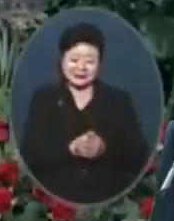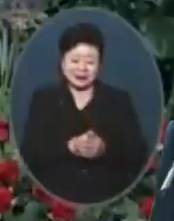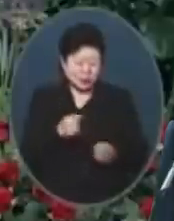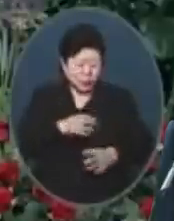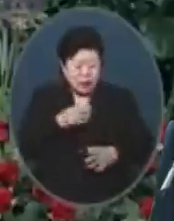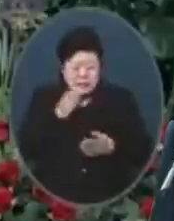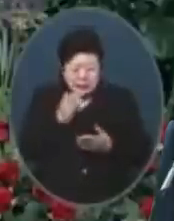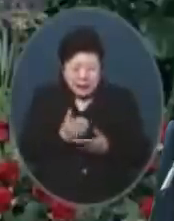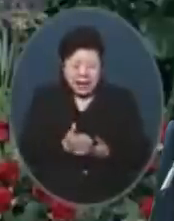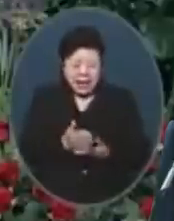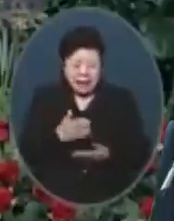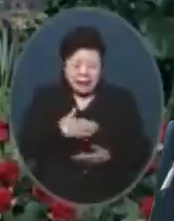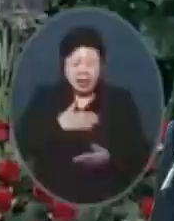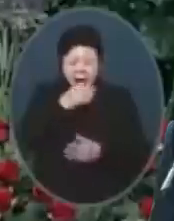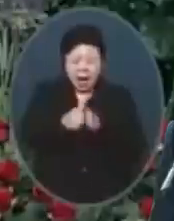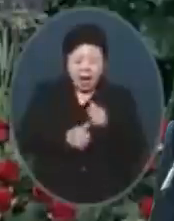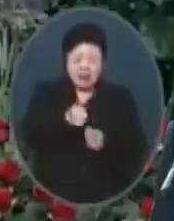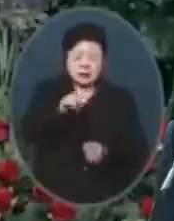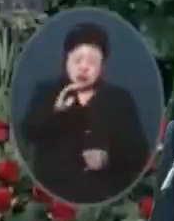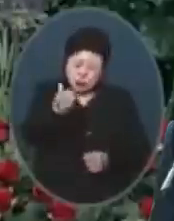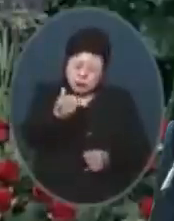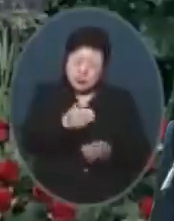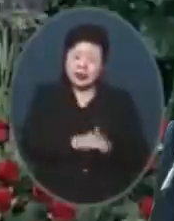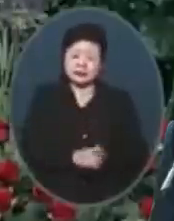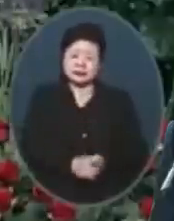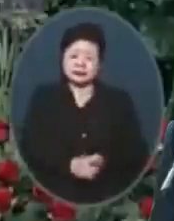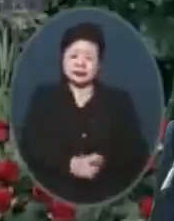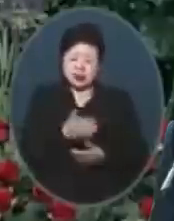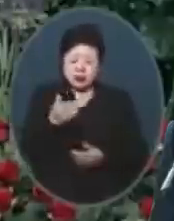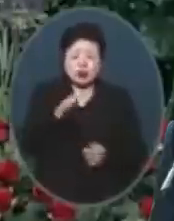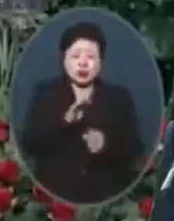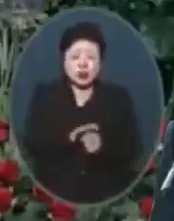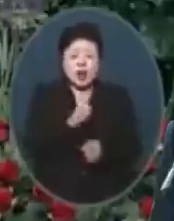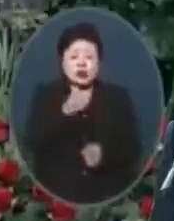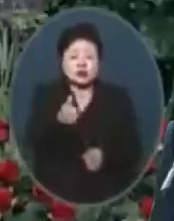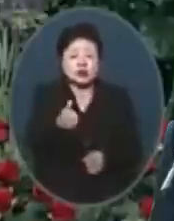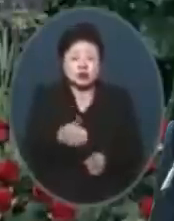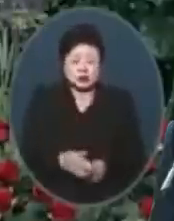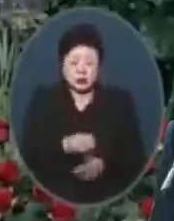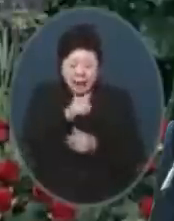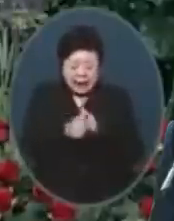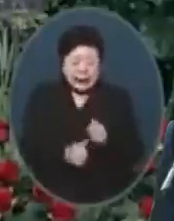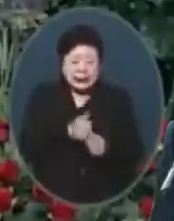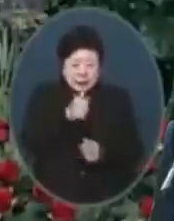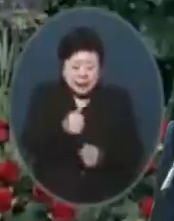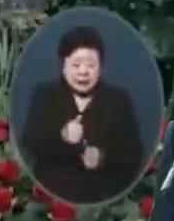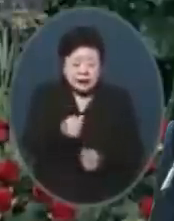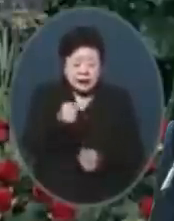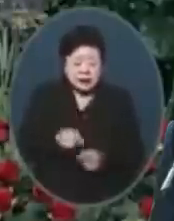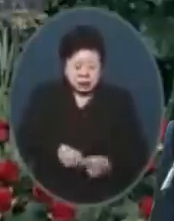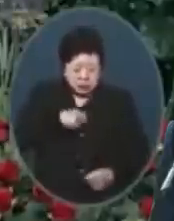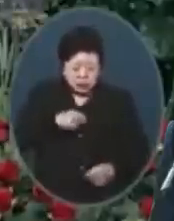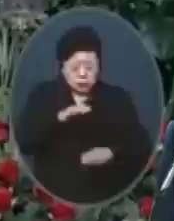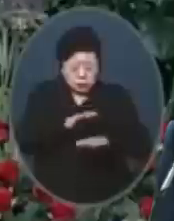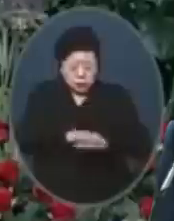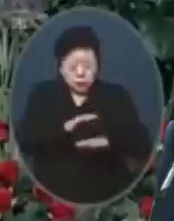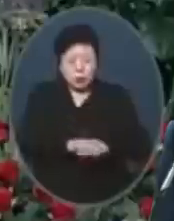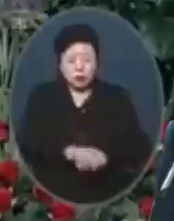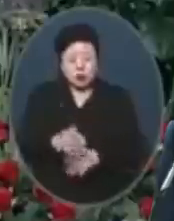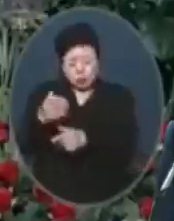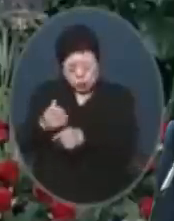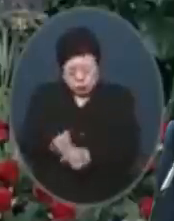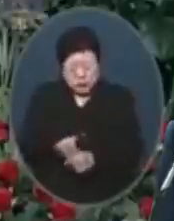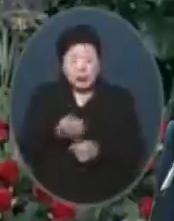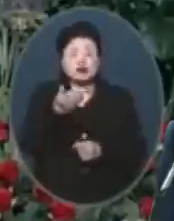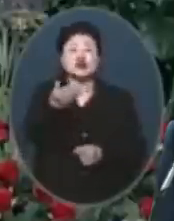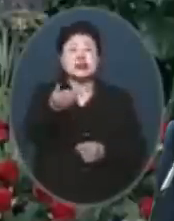놀라지 말라. 나는 내 하나님이 됨이니라. 너를 도와주고 하나님이 의로운 손으로